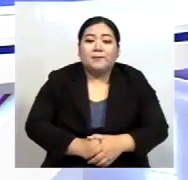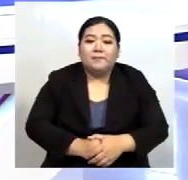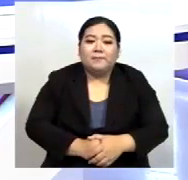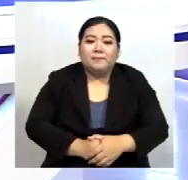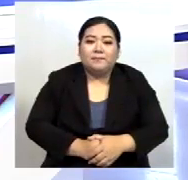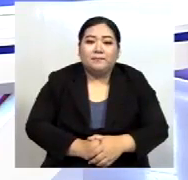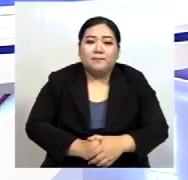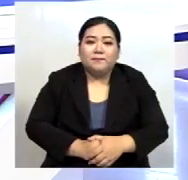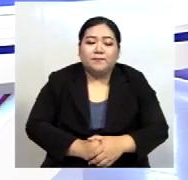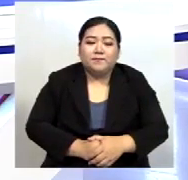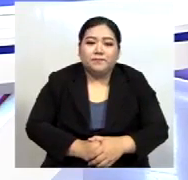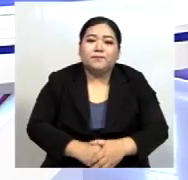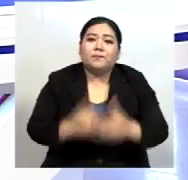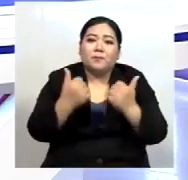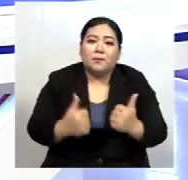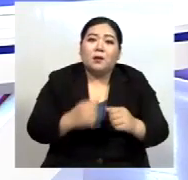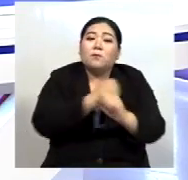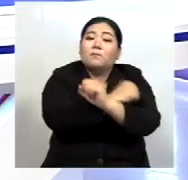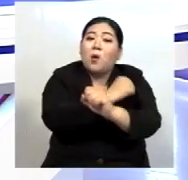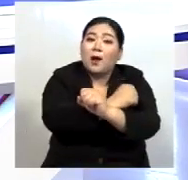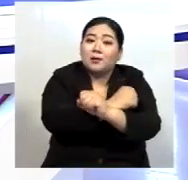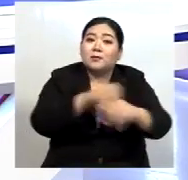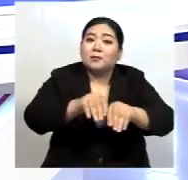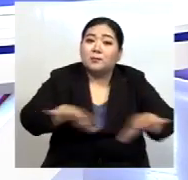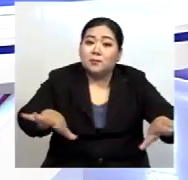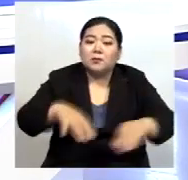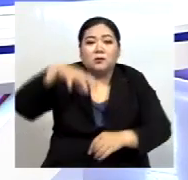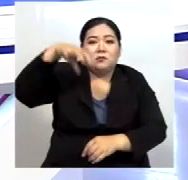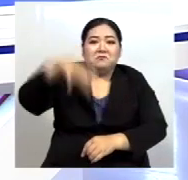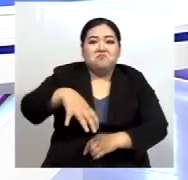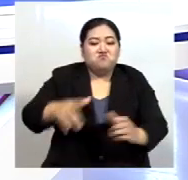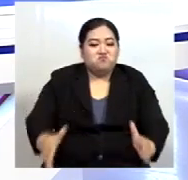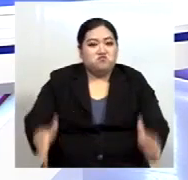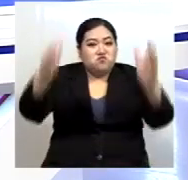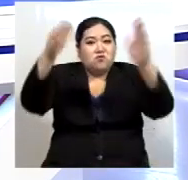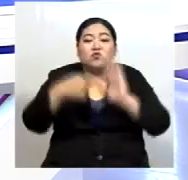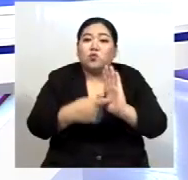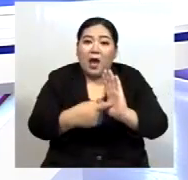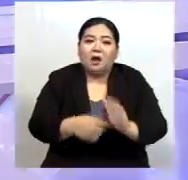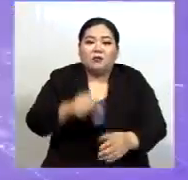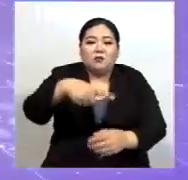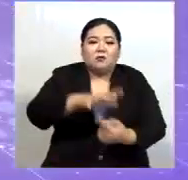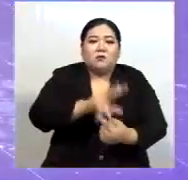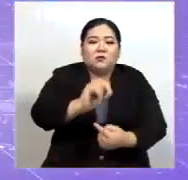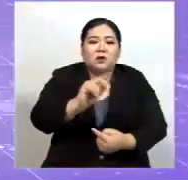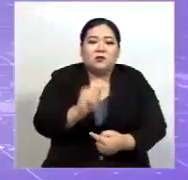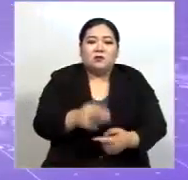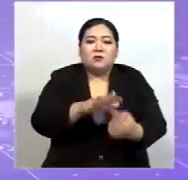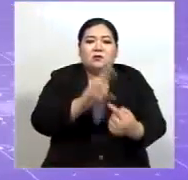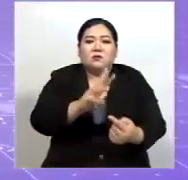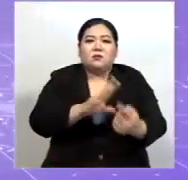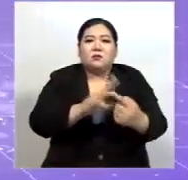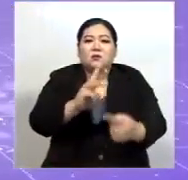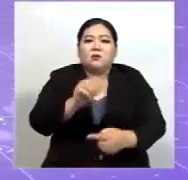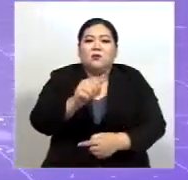ไปดูอีกหนึ่งมาตรการในการป้องกันการแพร่ระบาดโดยเฉพาะในบรรดาอาคารสำนักงานขนาดใหญ่อย่างตึกซันทาวเวอร์เนี่ยต้องบอกว่าเป็นอาคาร